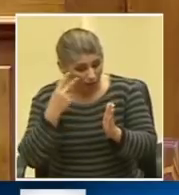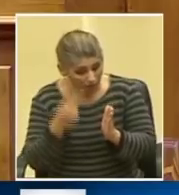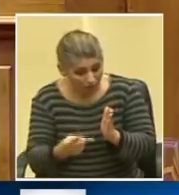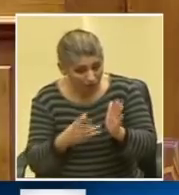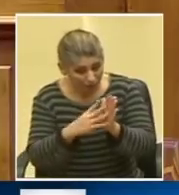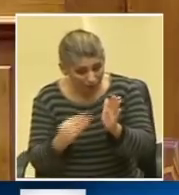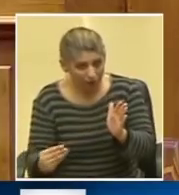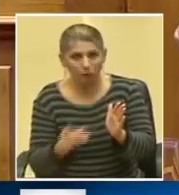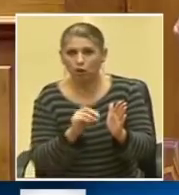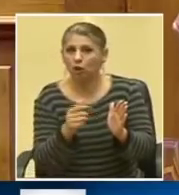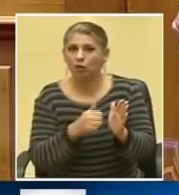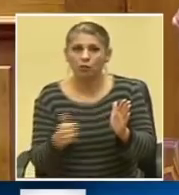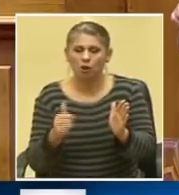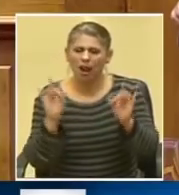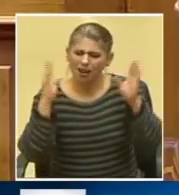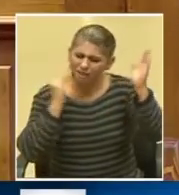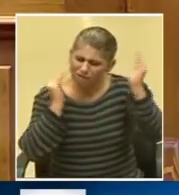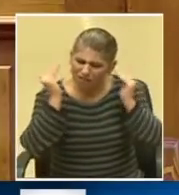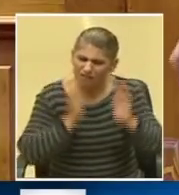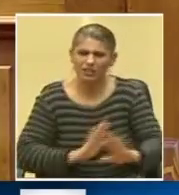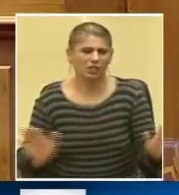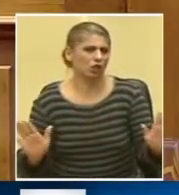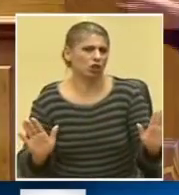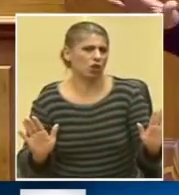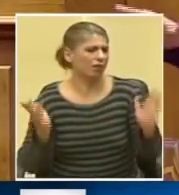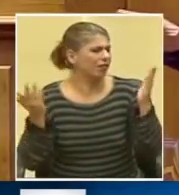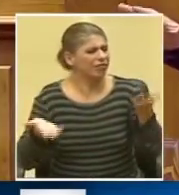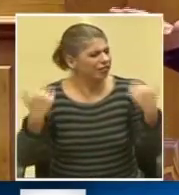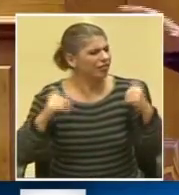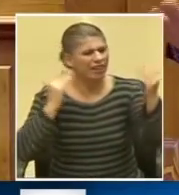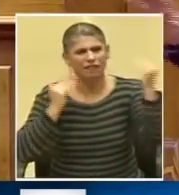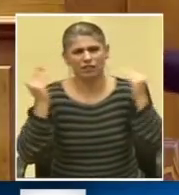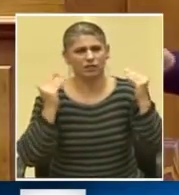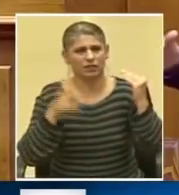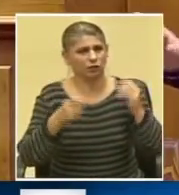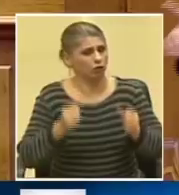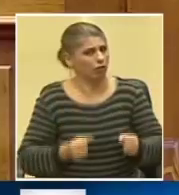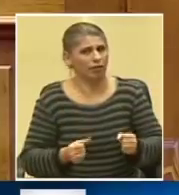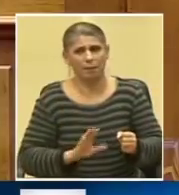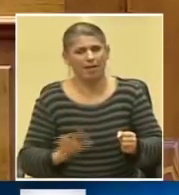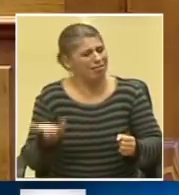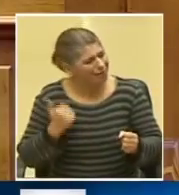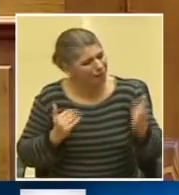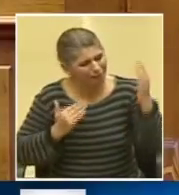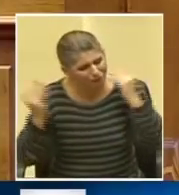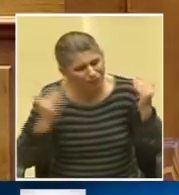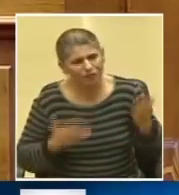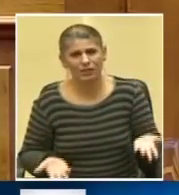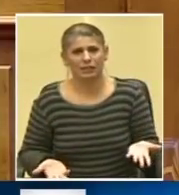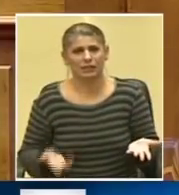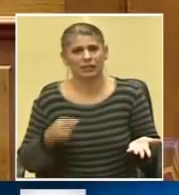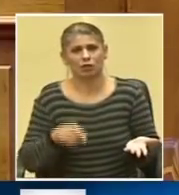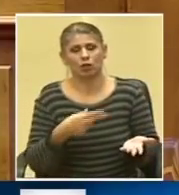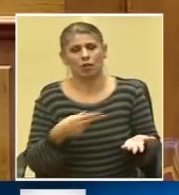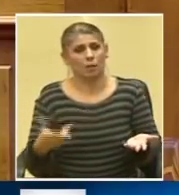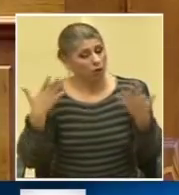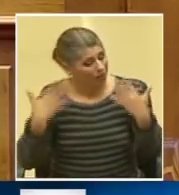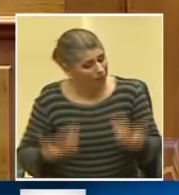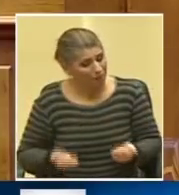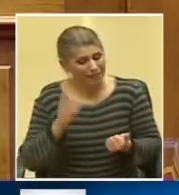όχι μόνο στο αναμφισβήτητο θέμα, δεν υπάρχει αμφισβήτηση σε αυτό, ότι θα